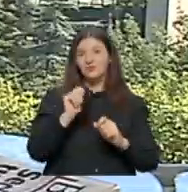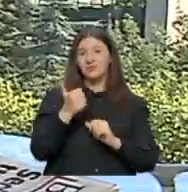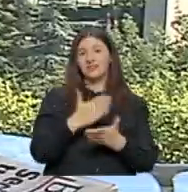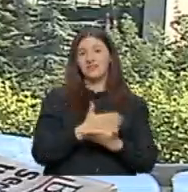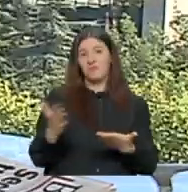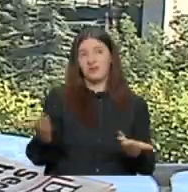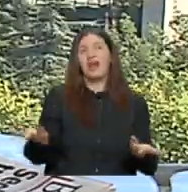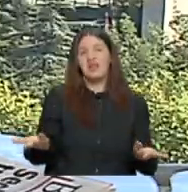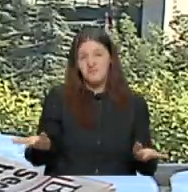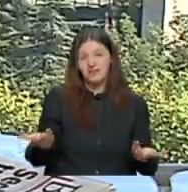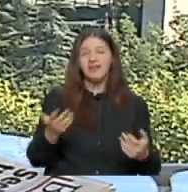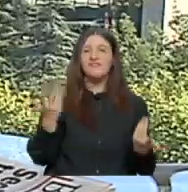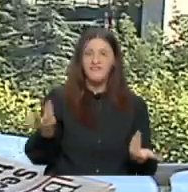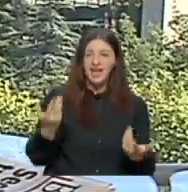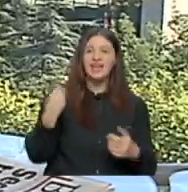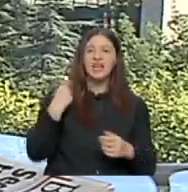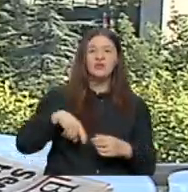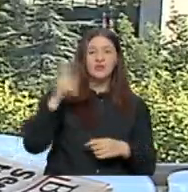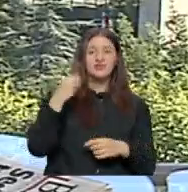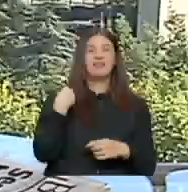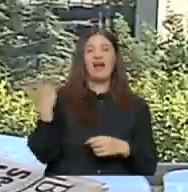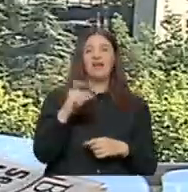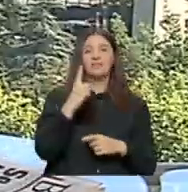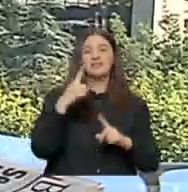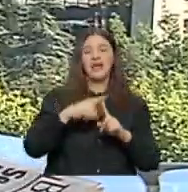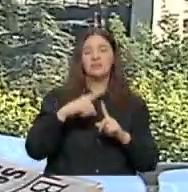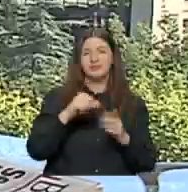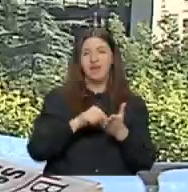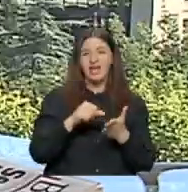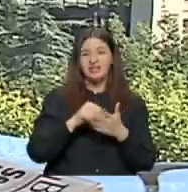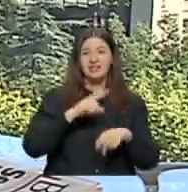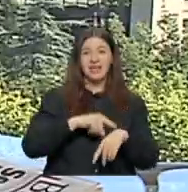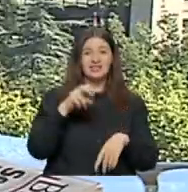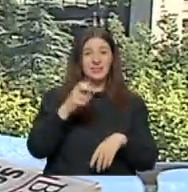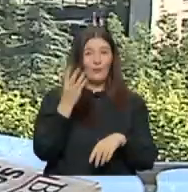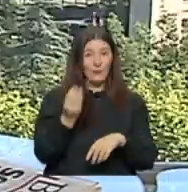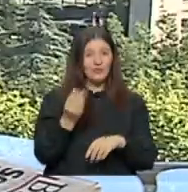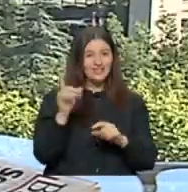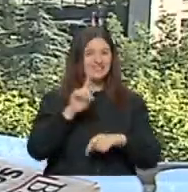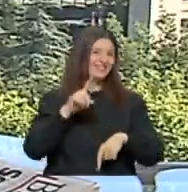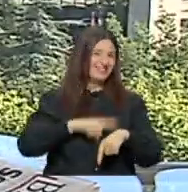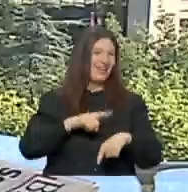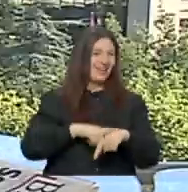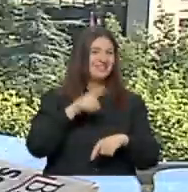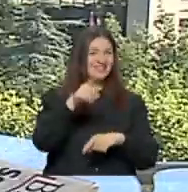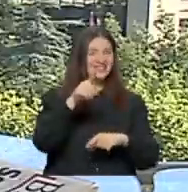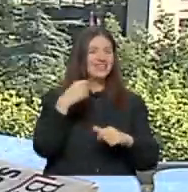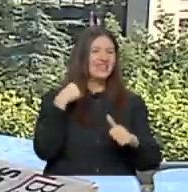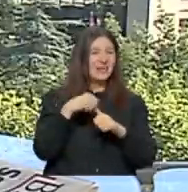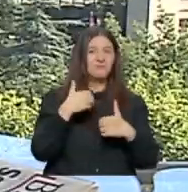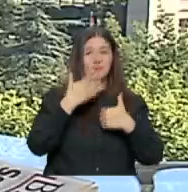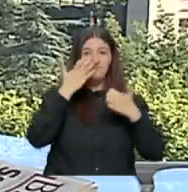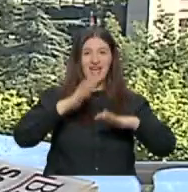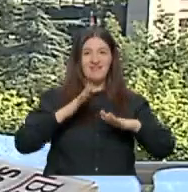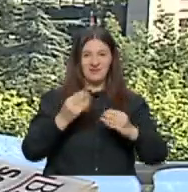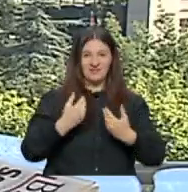devam edecek elbette ve yeni gün, yeni ayda 1 Temmuz tarihinde saatler 8'i gösterdiğinde Çalar Saat'te sizleri yine biz